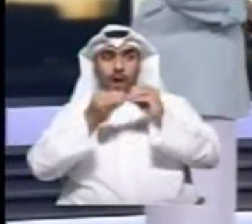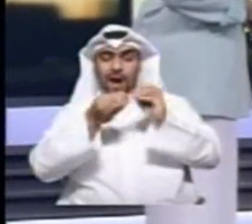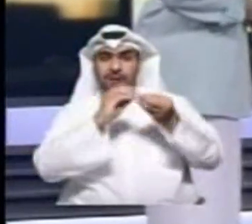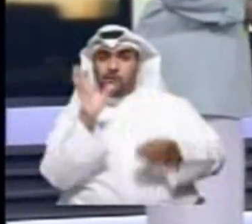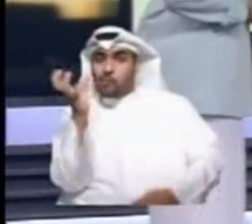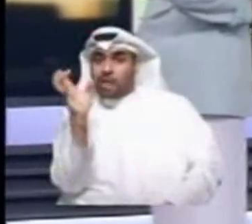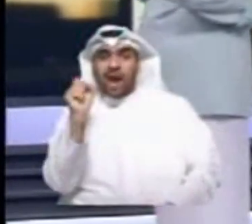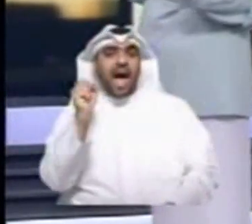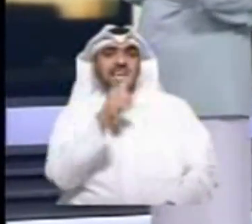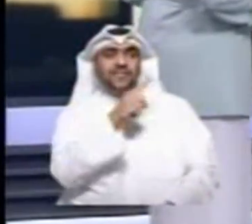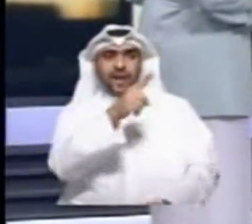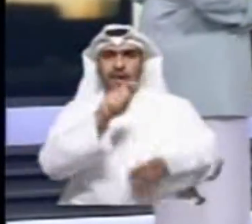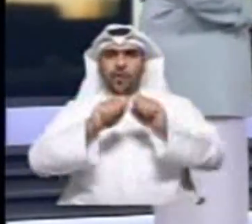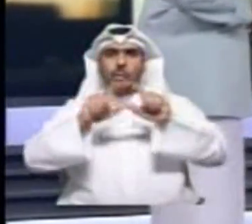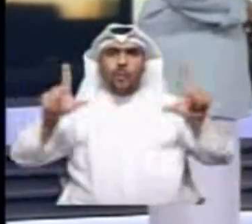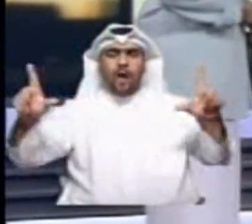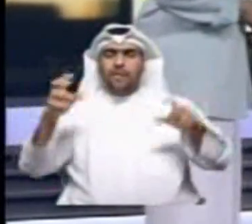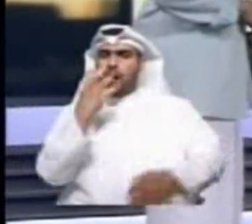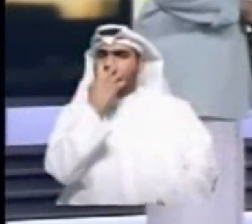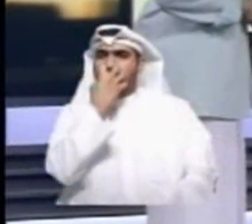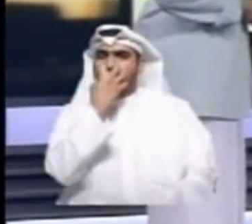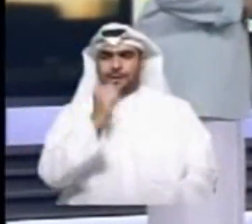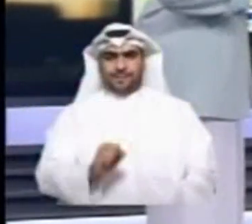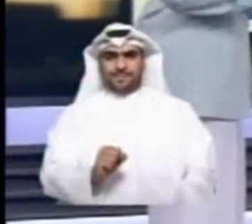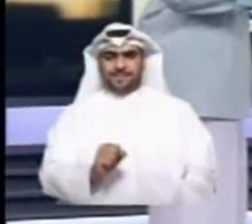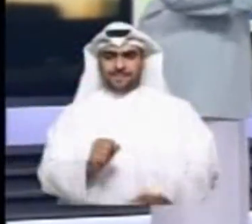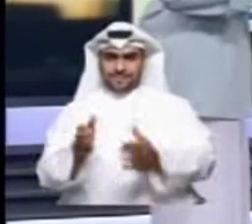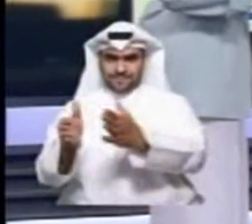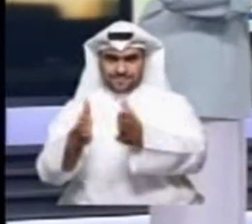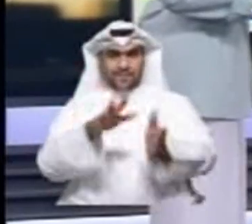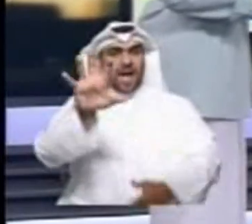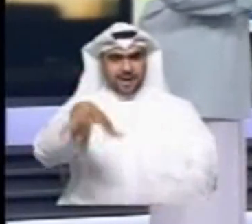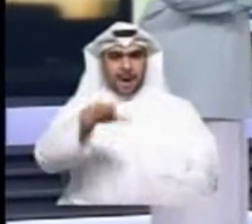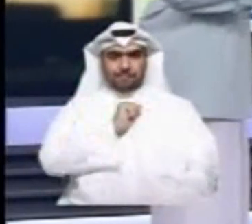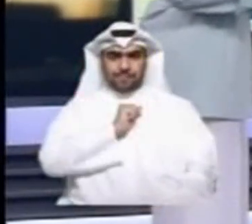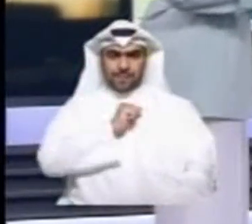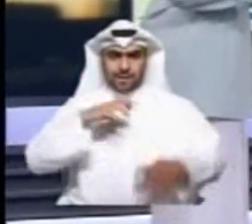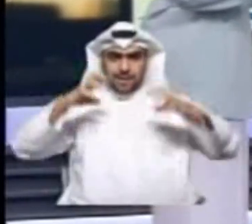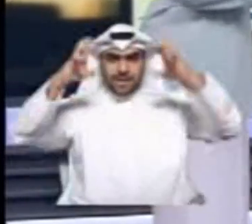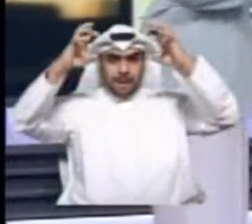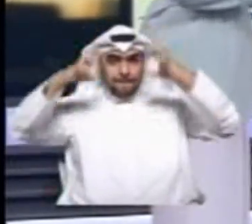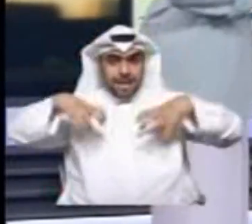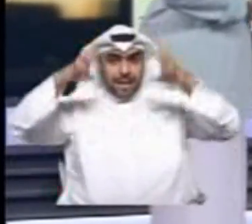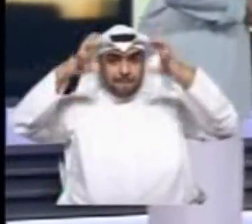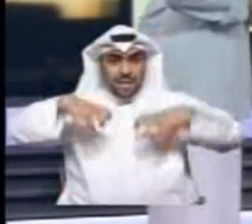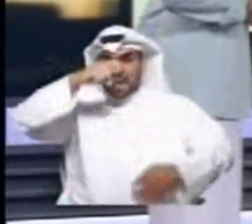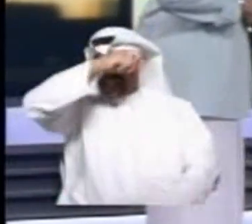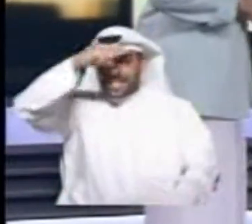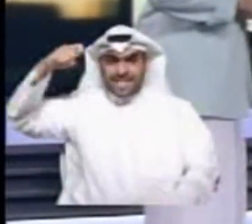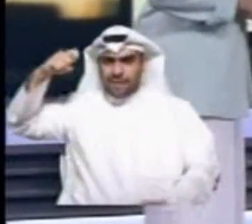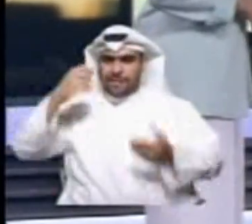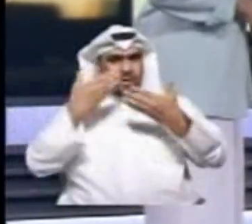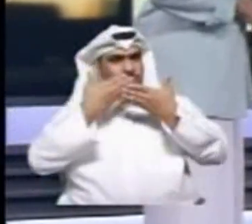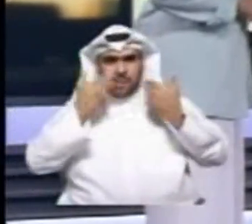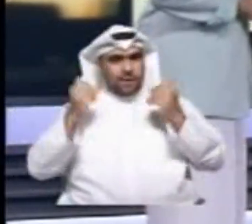المعدل، والأوروبي يؤكد هذا الرأي بعد. نعم. نعم. طبعا كميات الأمطار شبه مستحيلة يعني. أمطار طبعا أمطارنا إحنا